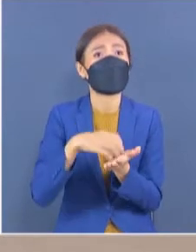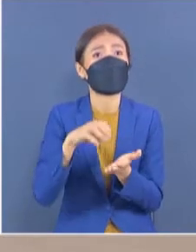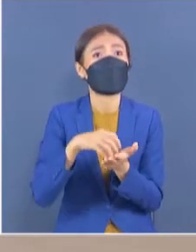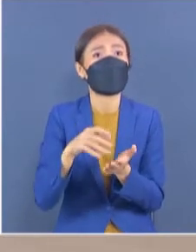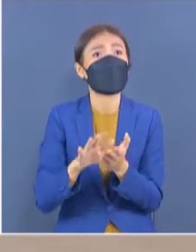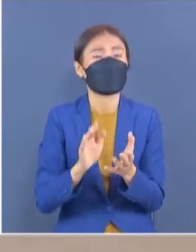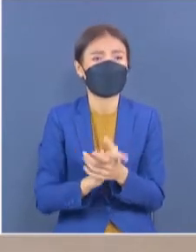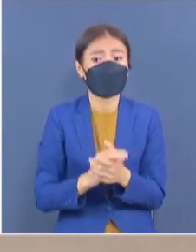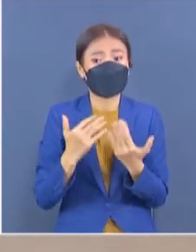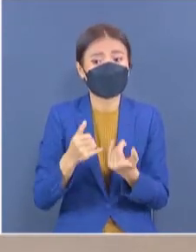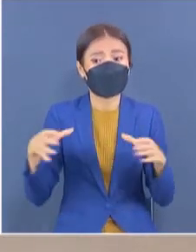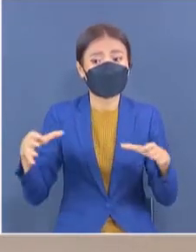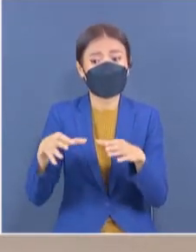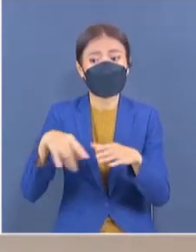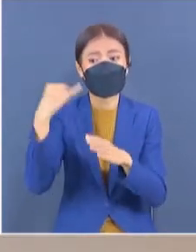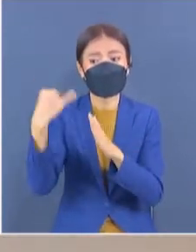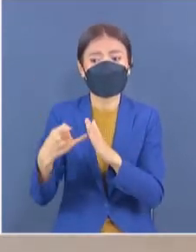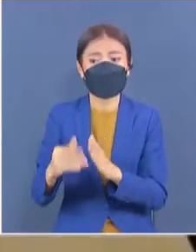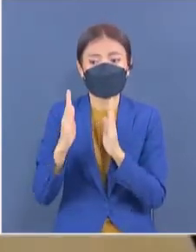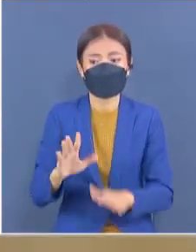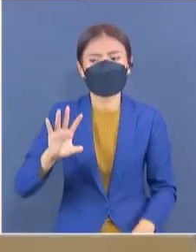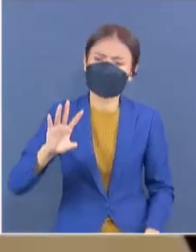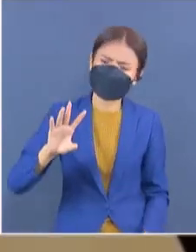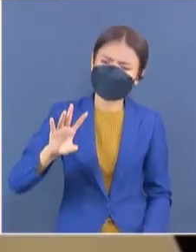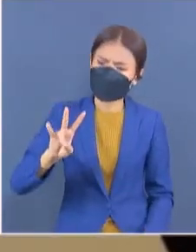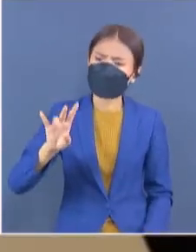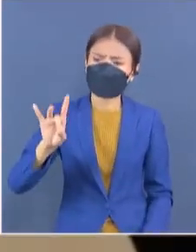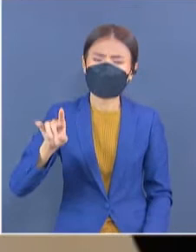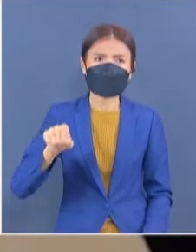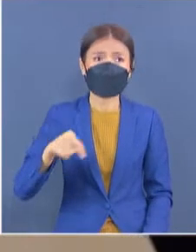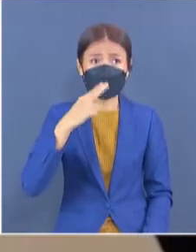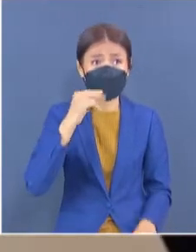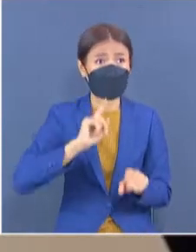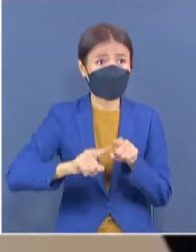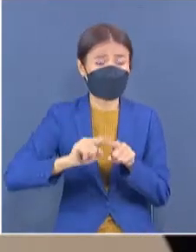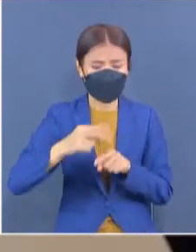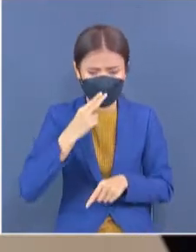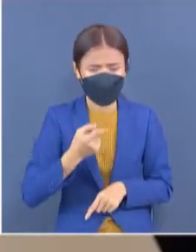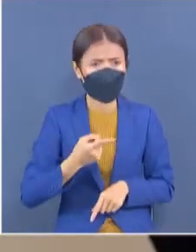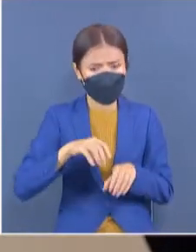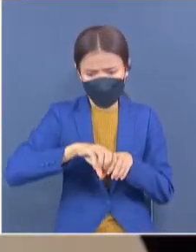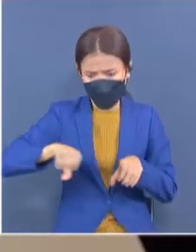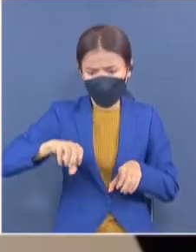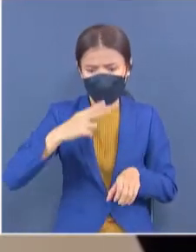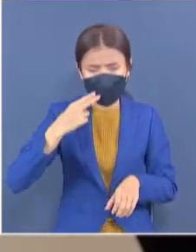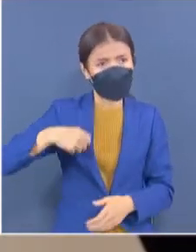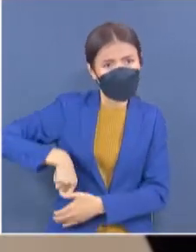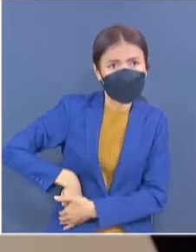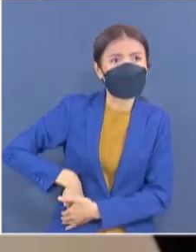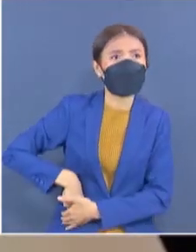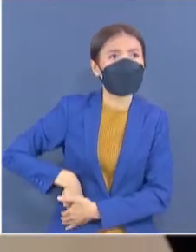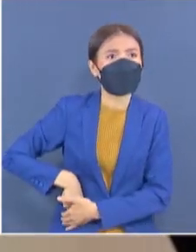อนนี้ผู้ก่อเหตุมี 7-8 คนที่เข้ามามอบตัวนี่อันใหญ่นะฮะโอ้ใช้ในการก่อเหตุแล้วก็พกม